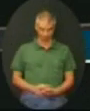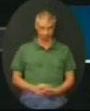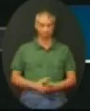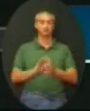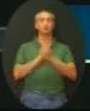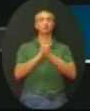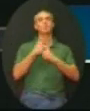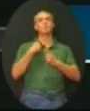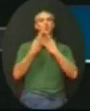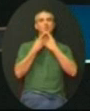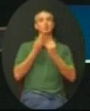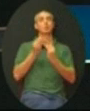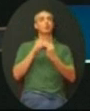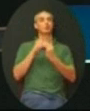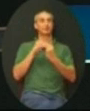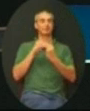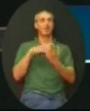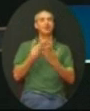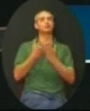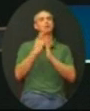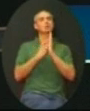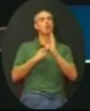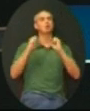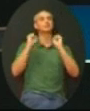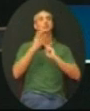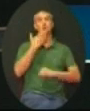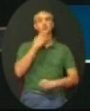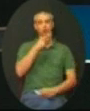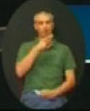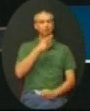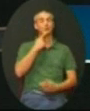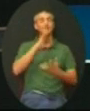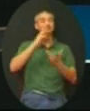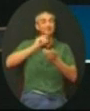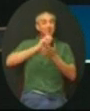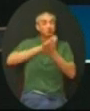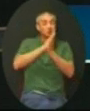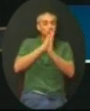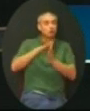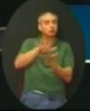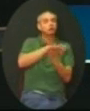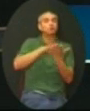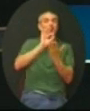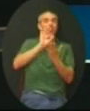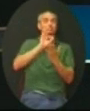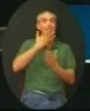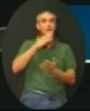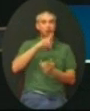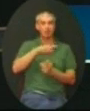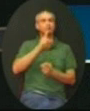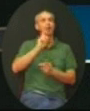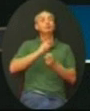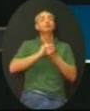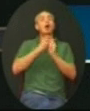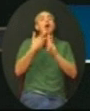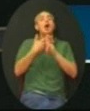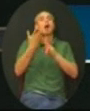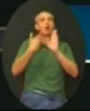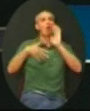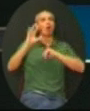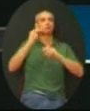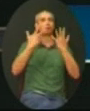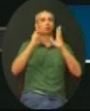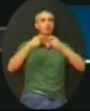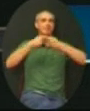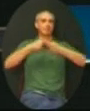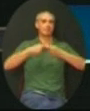שלום לכם, אנחנו בדיון נוסף. הצעת חוק יסוד ירושלים, לפי השינוי שטח השיפוט של ירושלים, יוכל להשתנות רק ברוב של